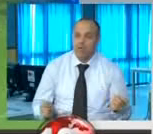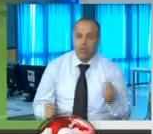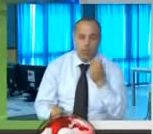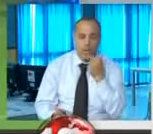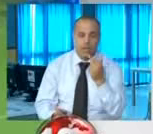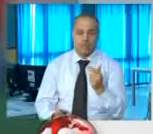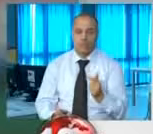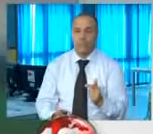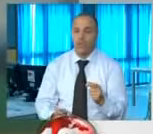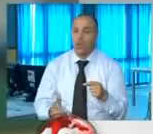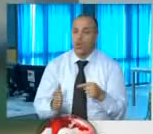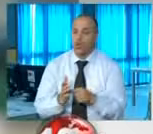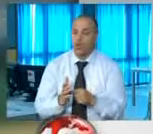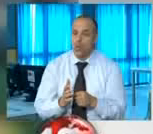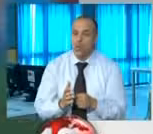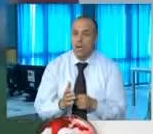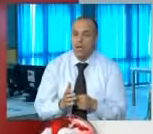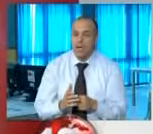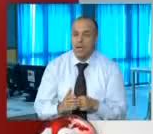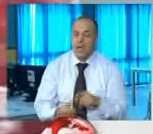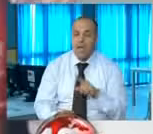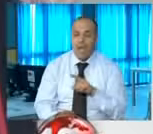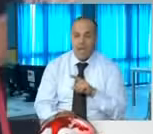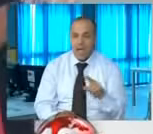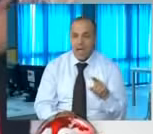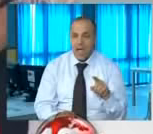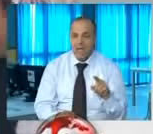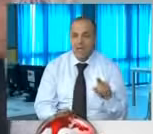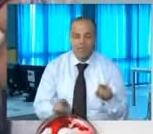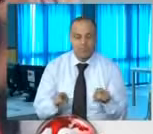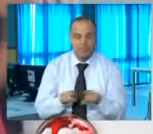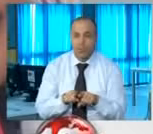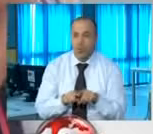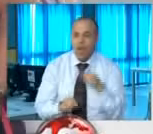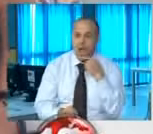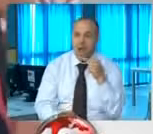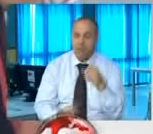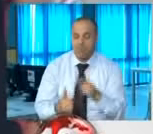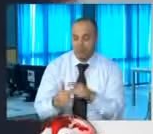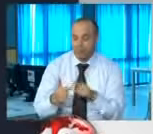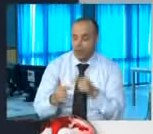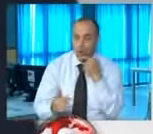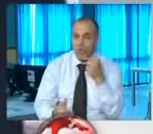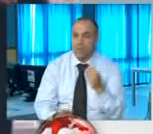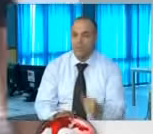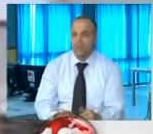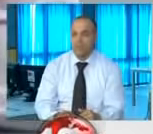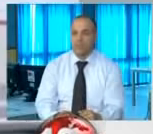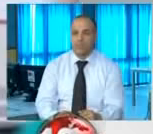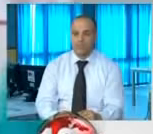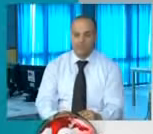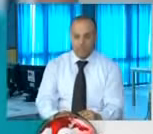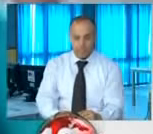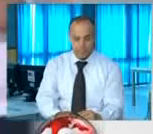سكولاري نقطة إلى رصيدهم منحتهم فارقا مريحا عن أقرب الملاحقين جانزو.